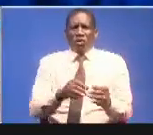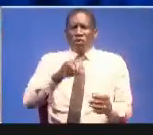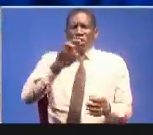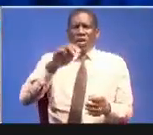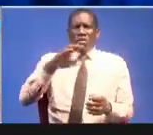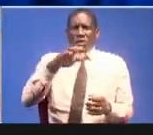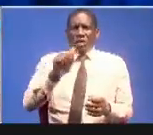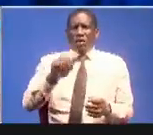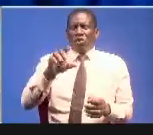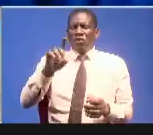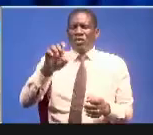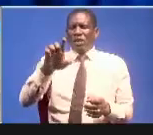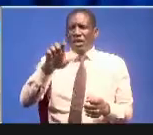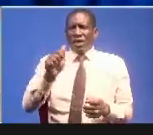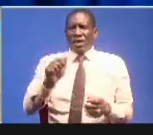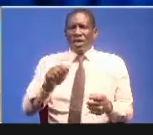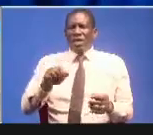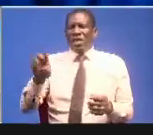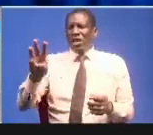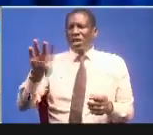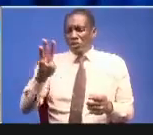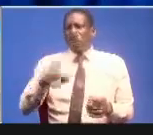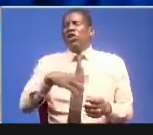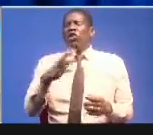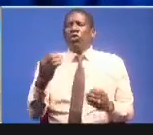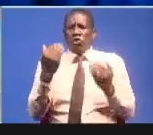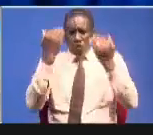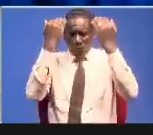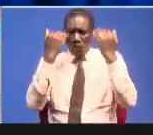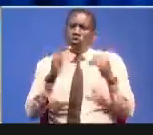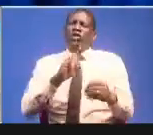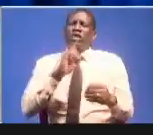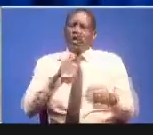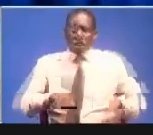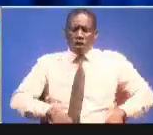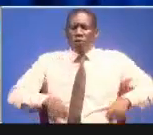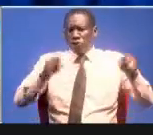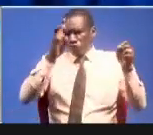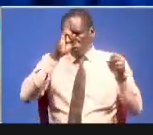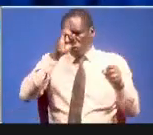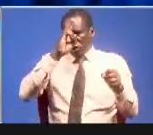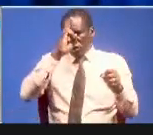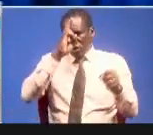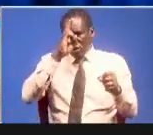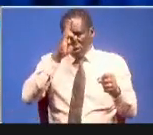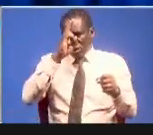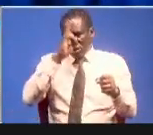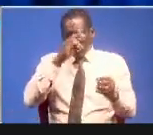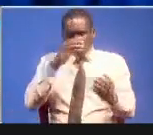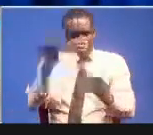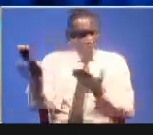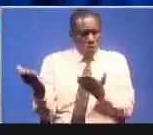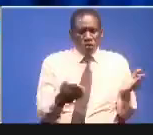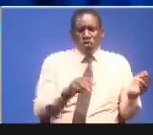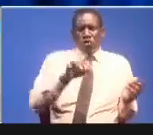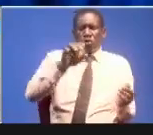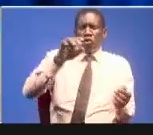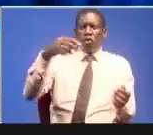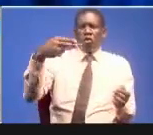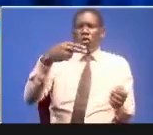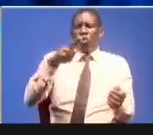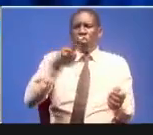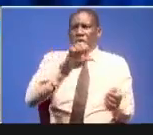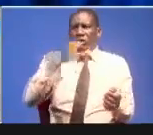Dela kaunti ya Wajir kuelekea mahakamani wakimtaka bosi huyo wa polisi kumwasilisha Yusuf Hussein mahakamani.